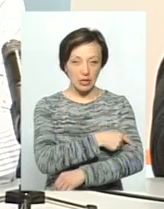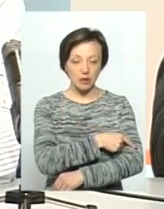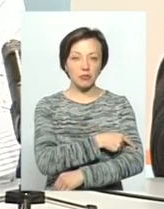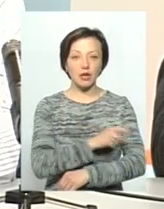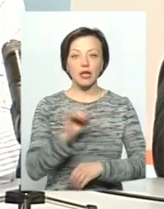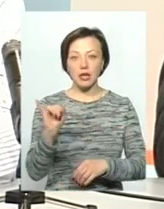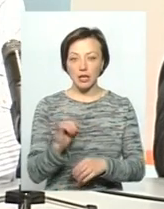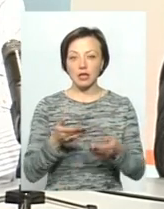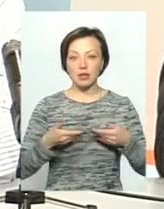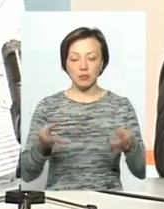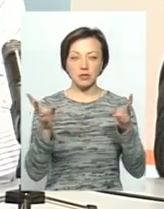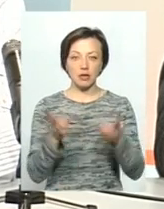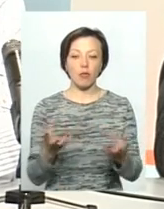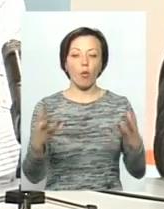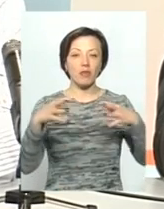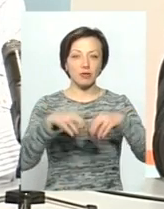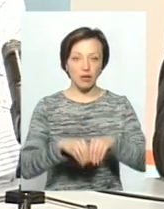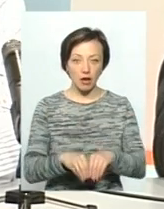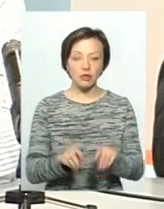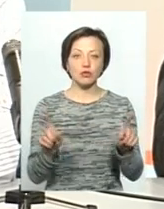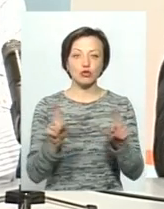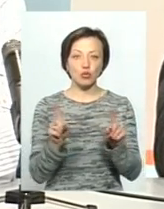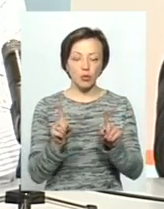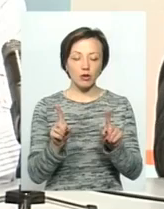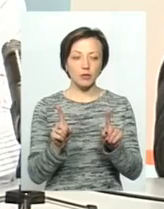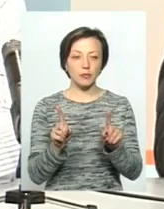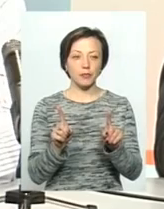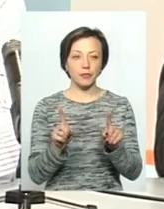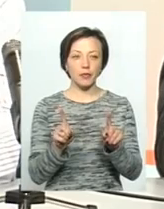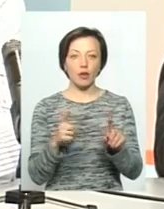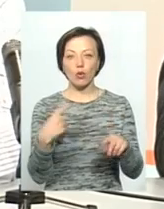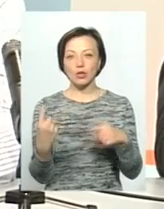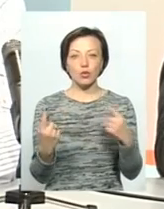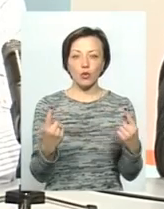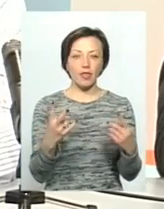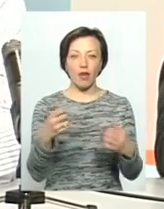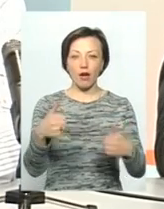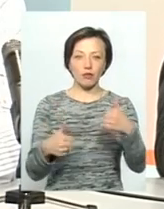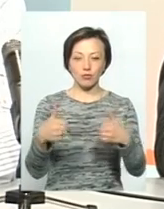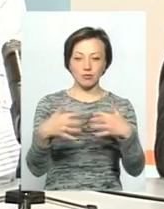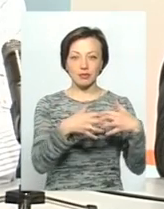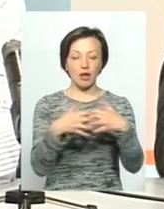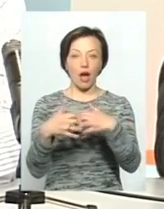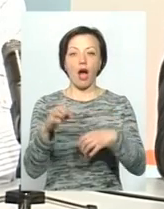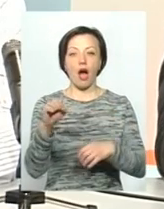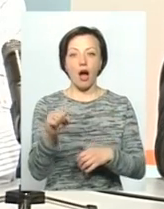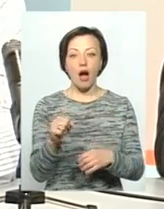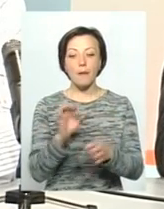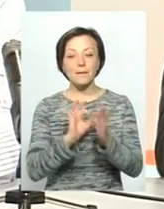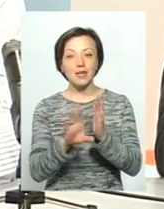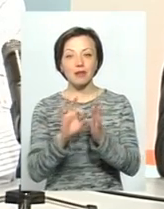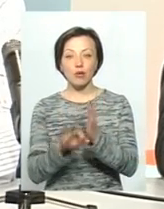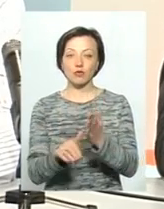сильним, і нам треба теж об'єднатися для того, щоб друг друга не як конкурентів бачити, а